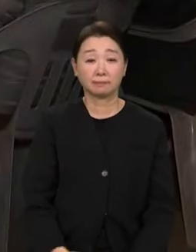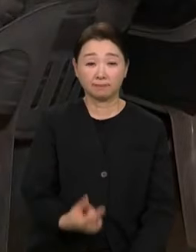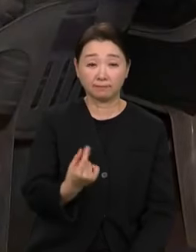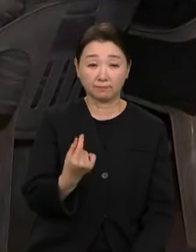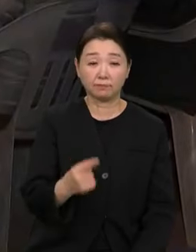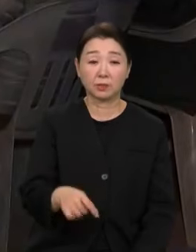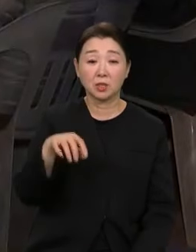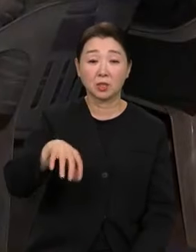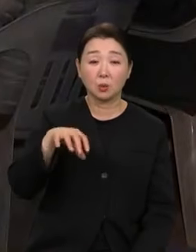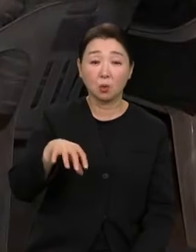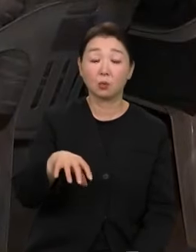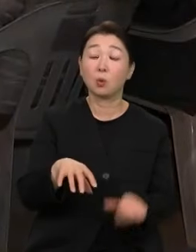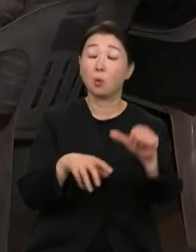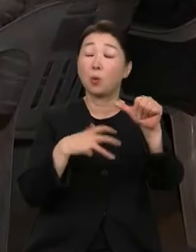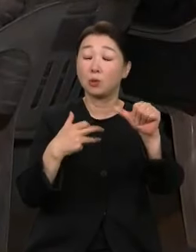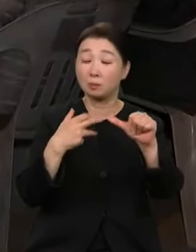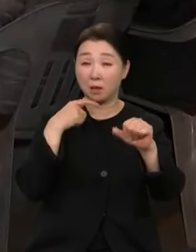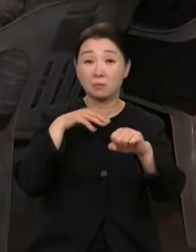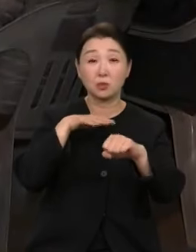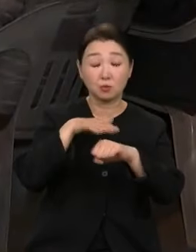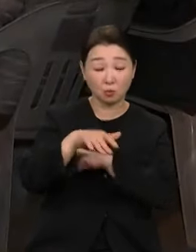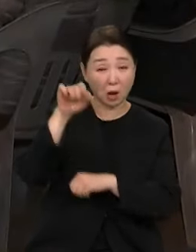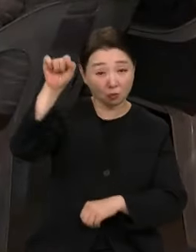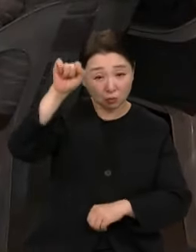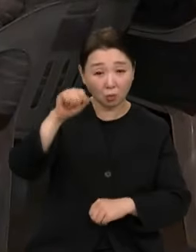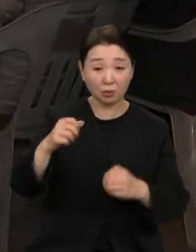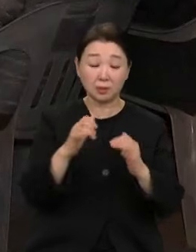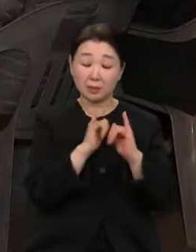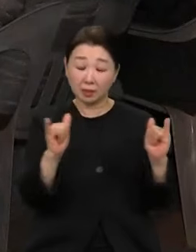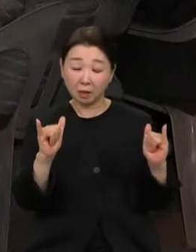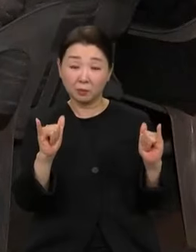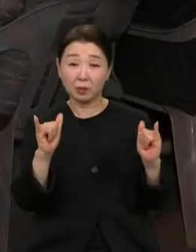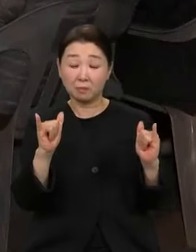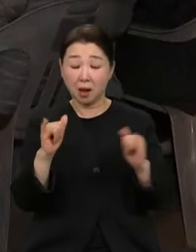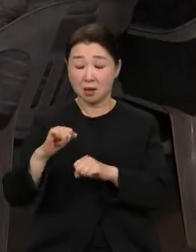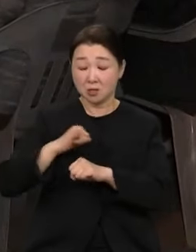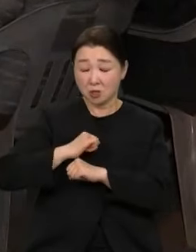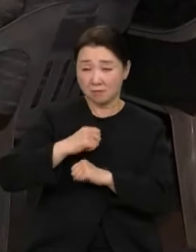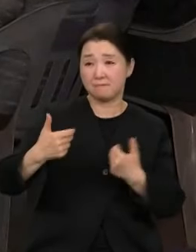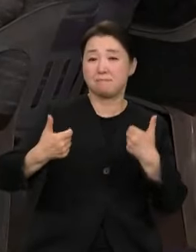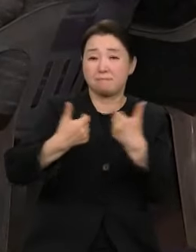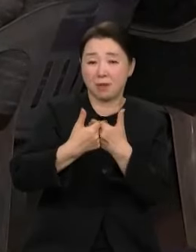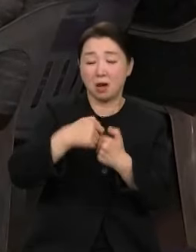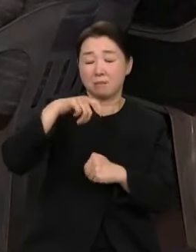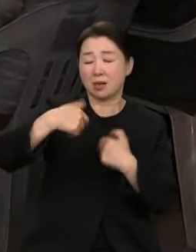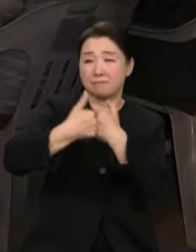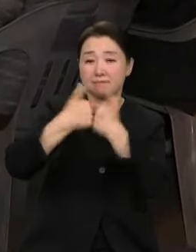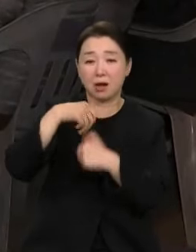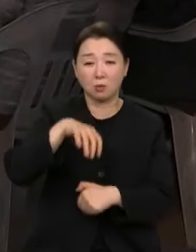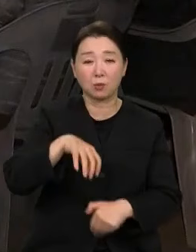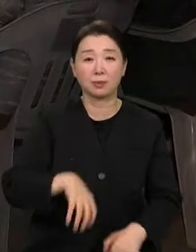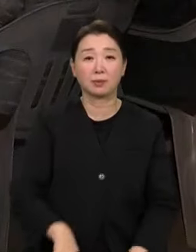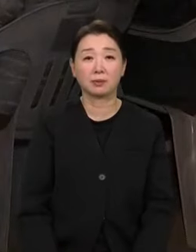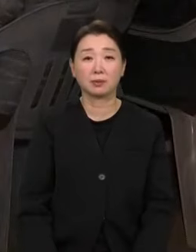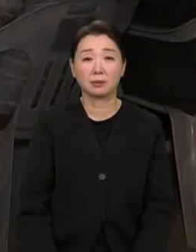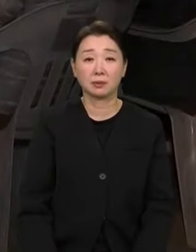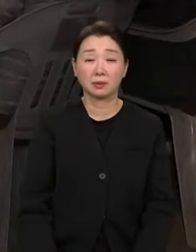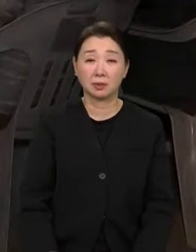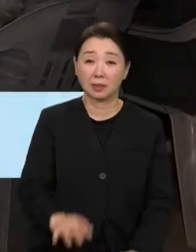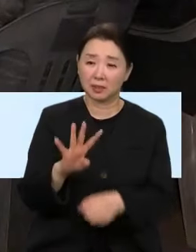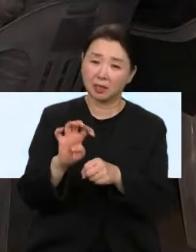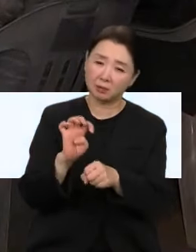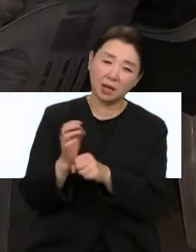네, 이곳은 5.18 민주화운동 당시 시민들이 신군부 계엄군에 맞서 최후의 항전을 벌였던 곳입니다.